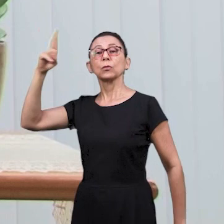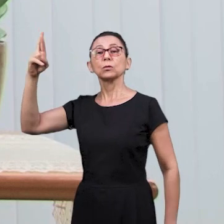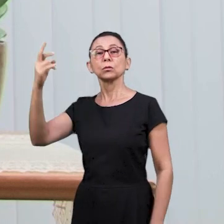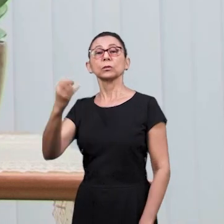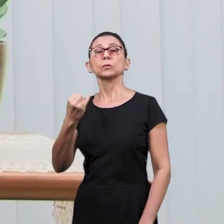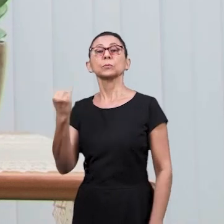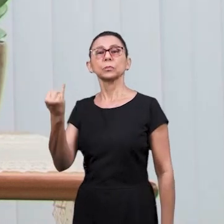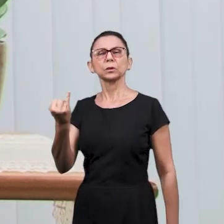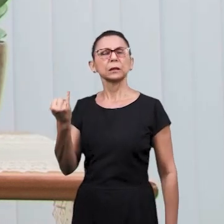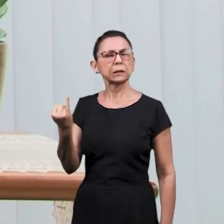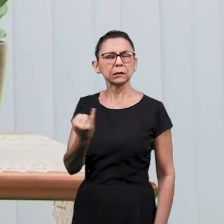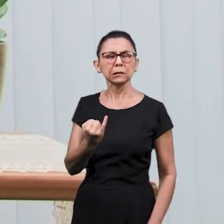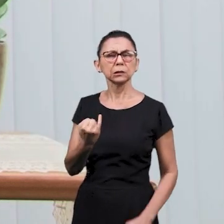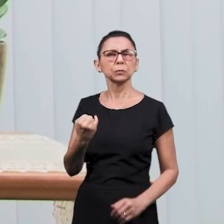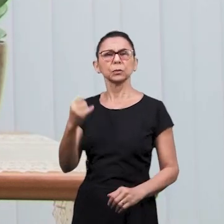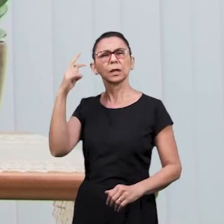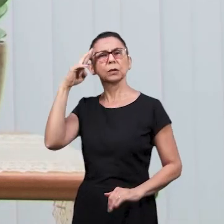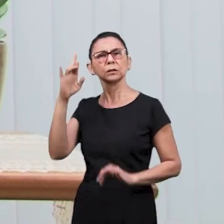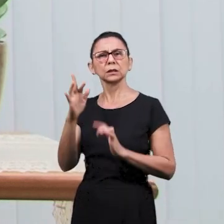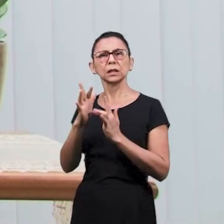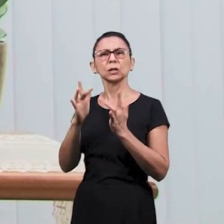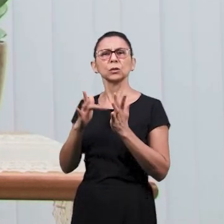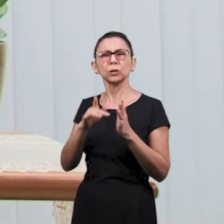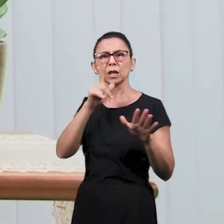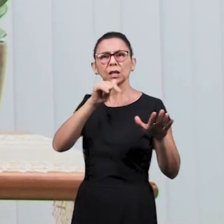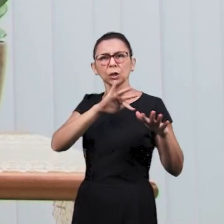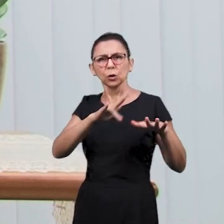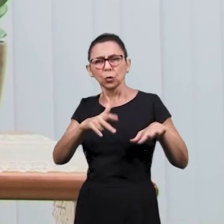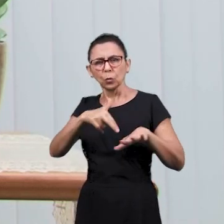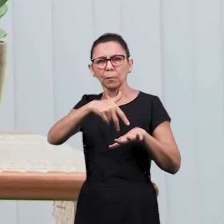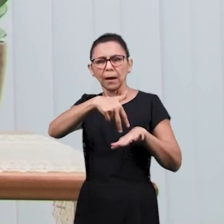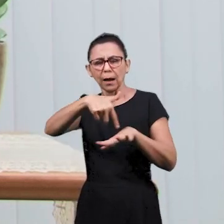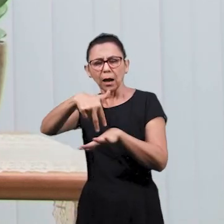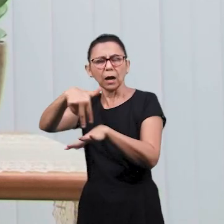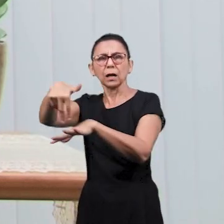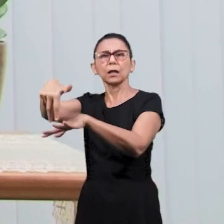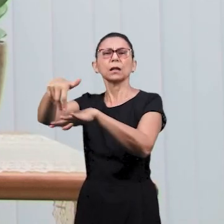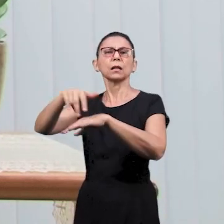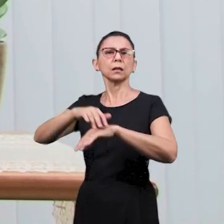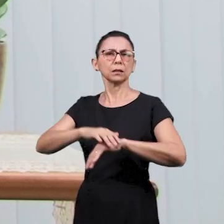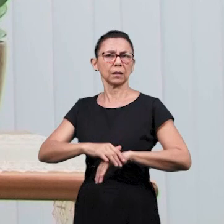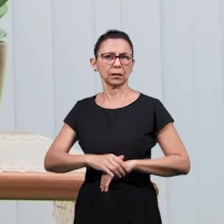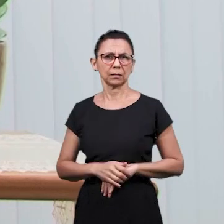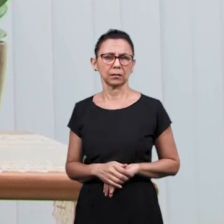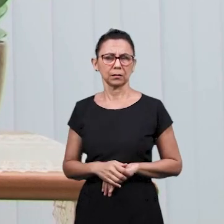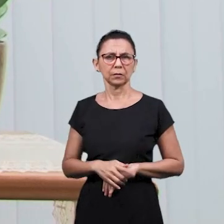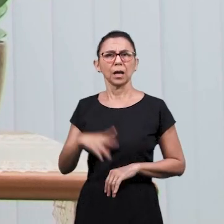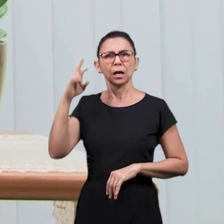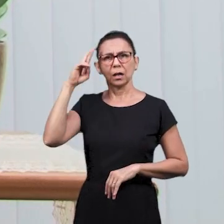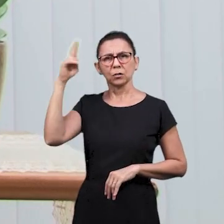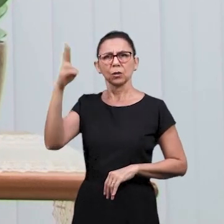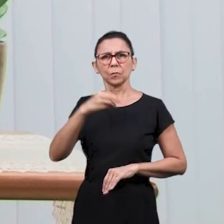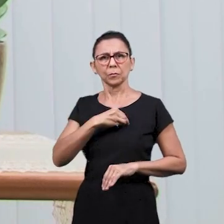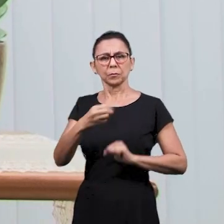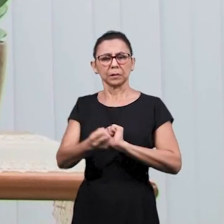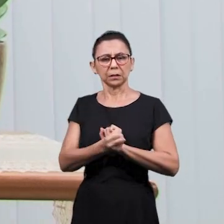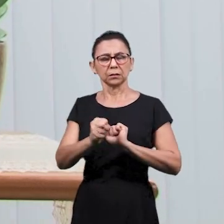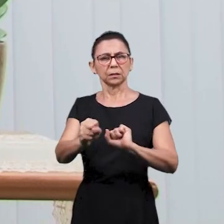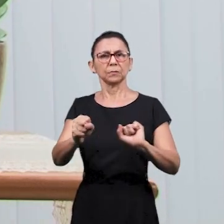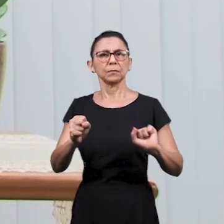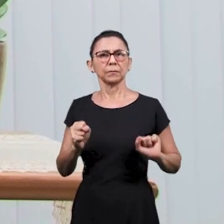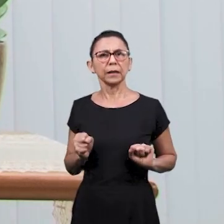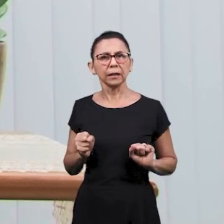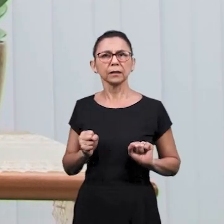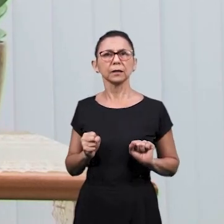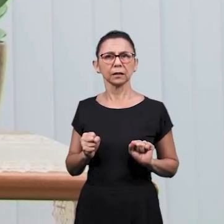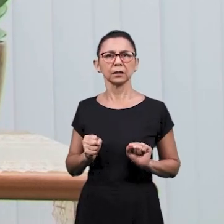ибо Он идет по волнам. Он победил этот мир. Где смерть твоя победа? И где смерть твоя